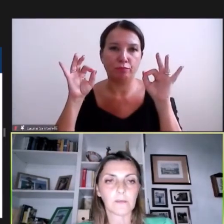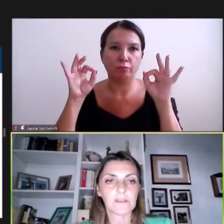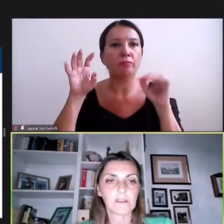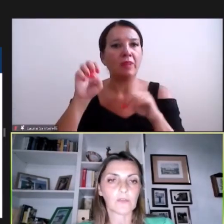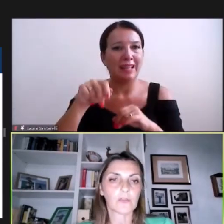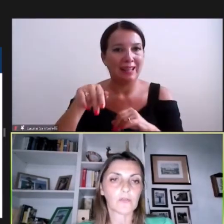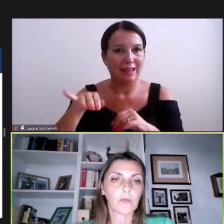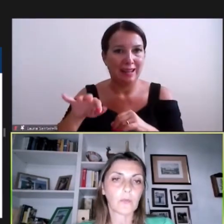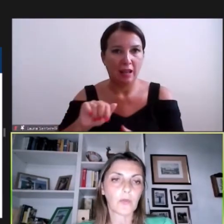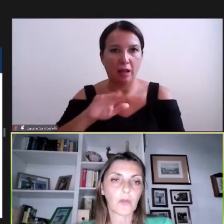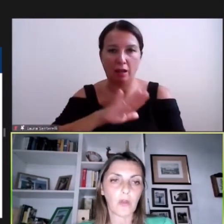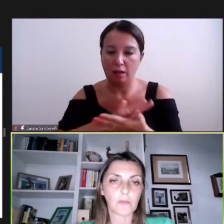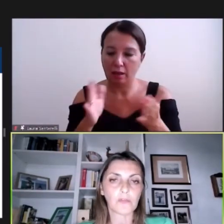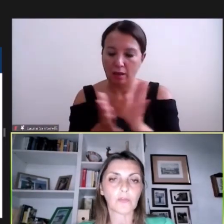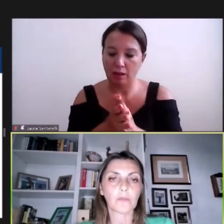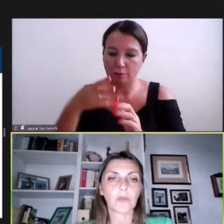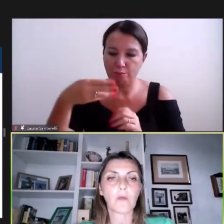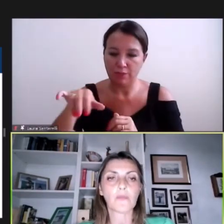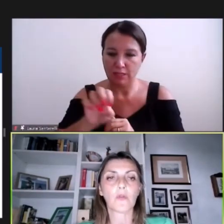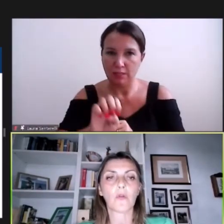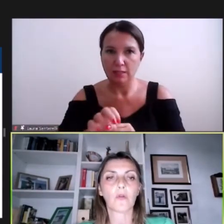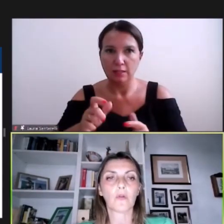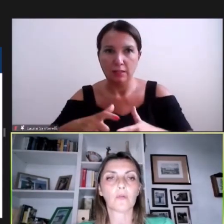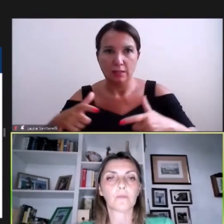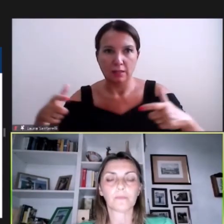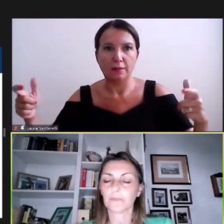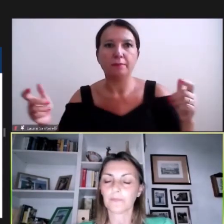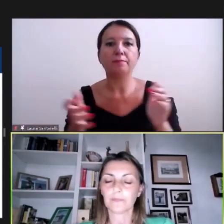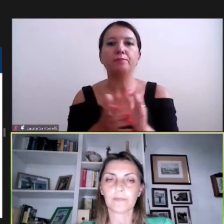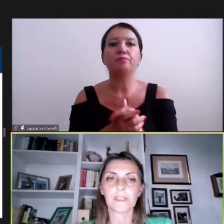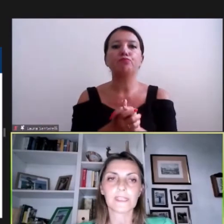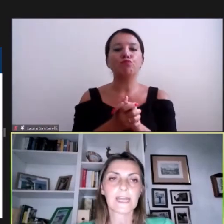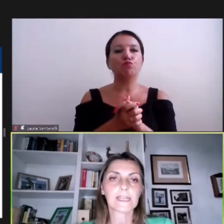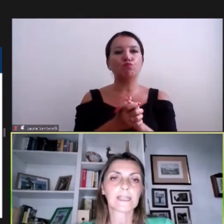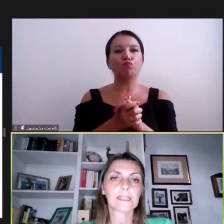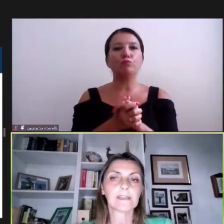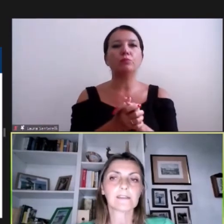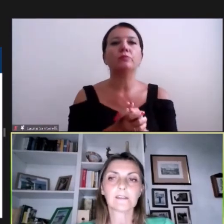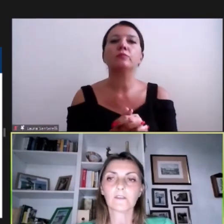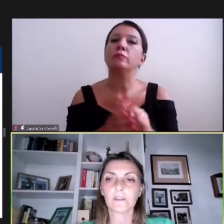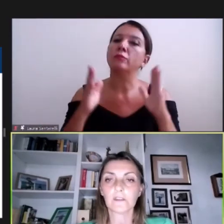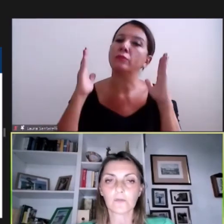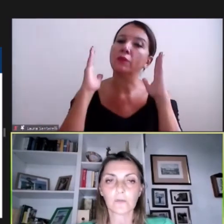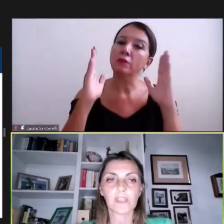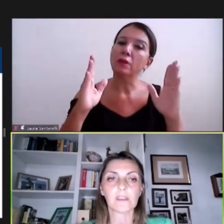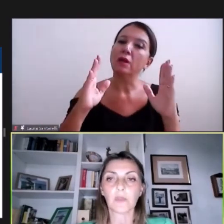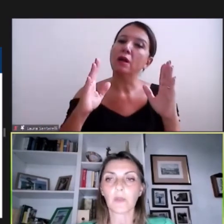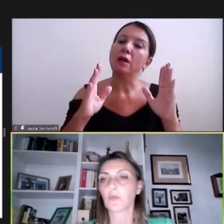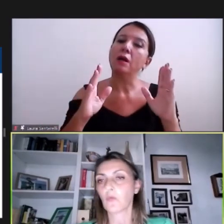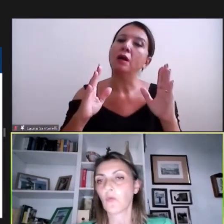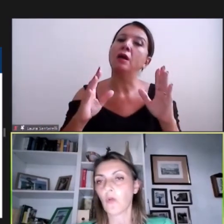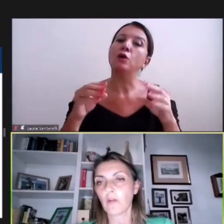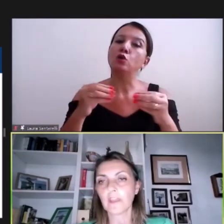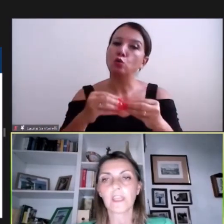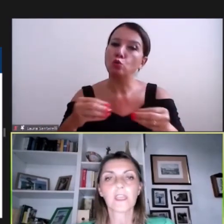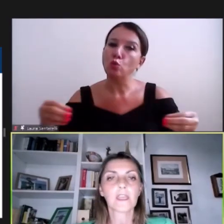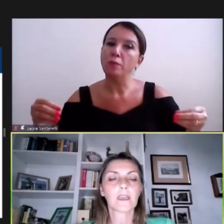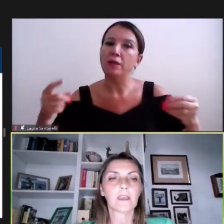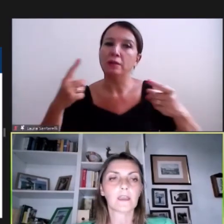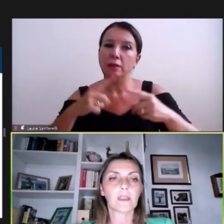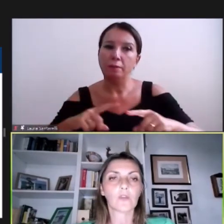il Ministero dello Sviluppo Economico, proprio dedicata alla realizzazione di strumenti per